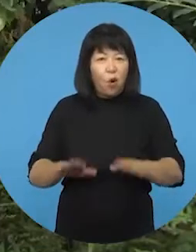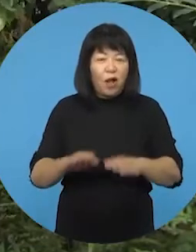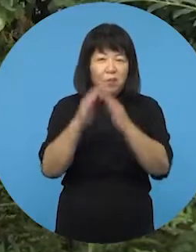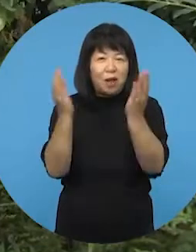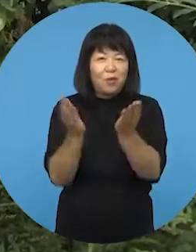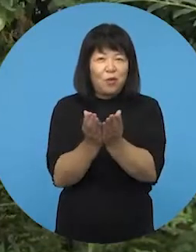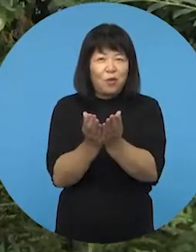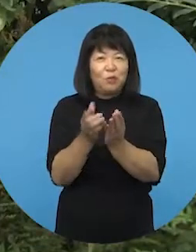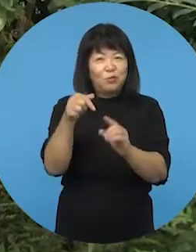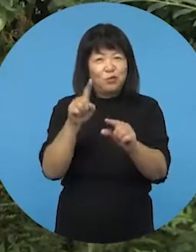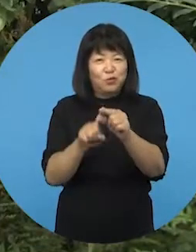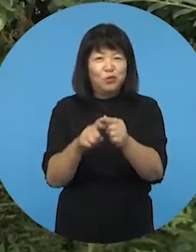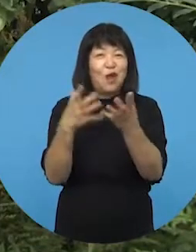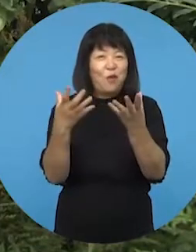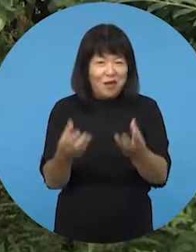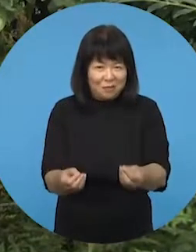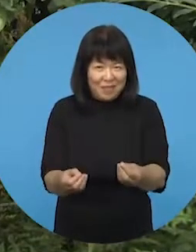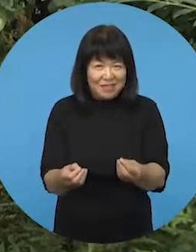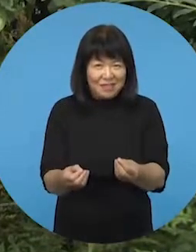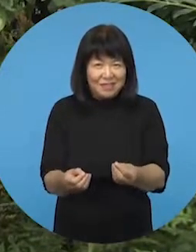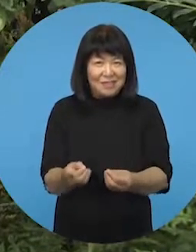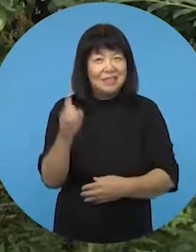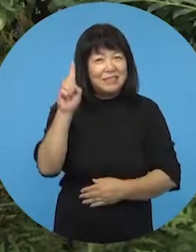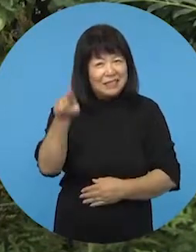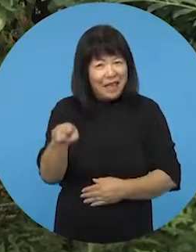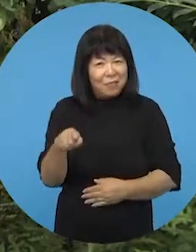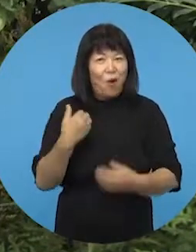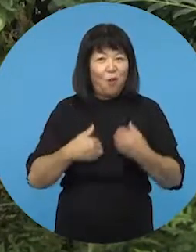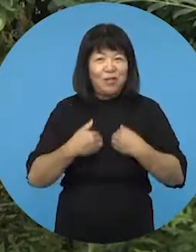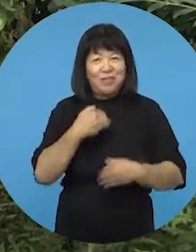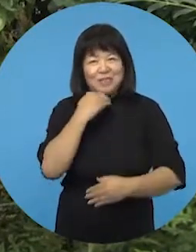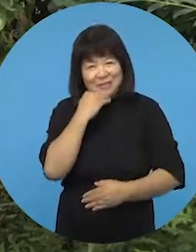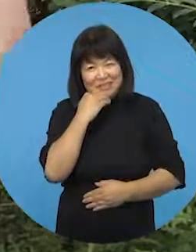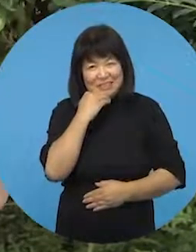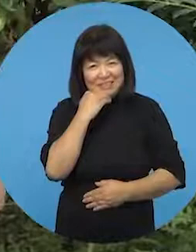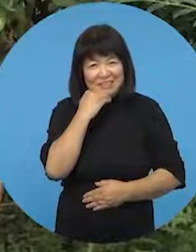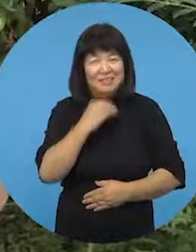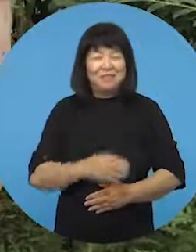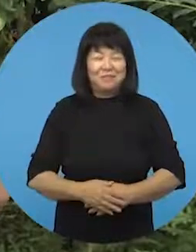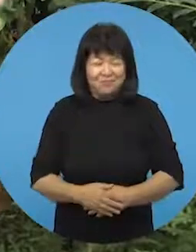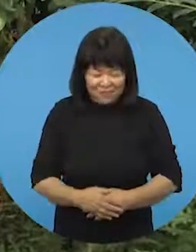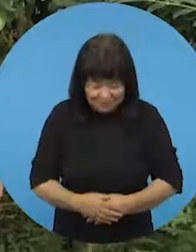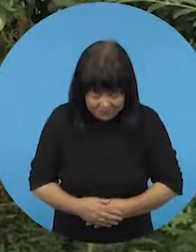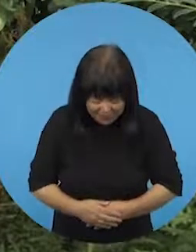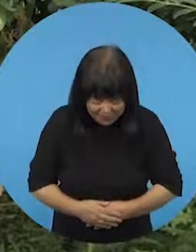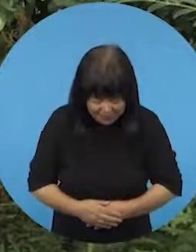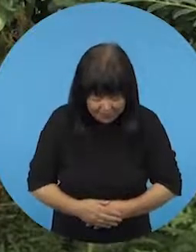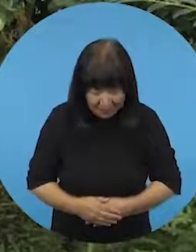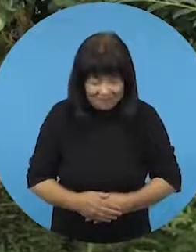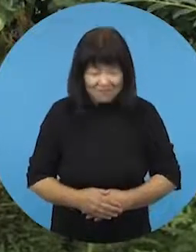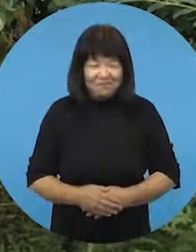丸ごと府中はこの辺で失礼させていただきます。次回もお楽しみに。さよなら。